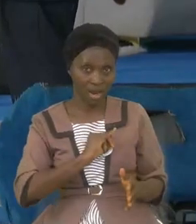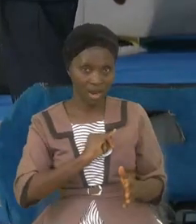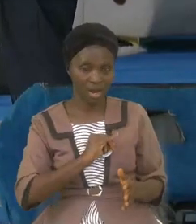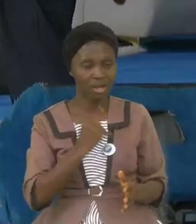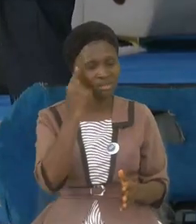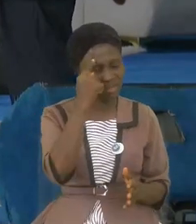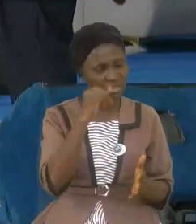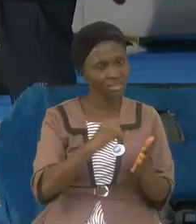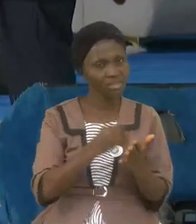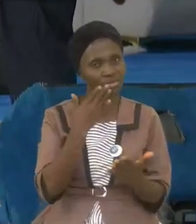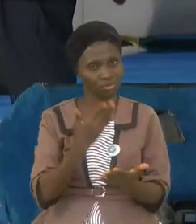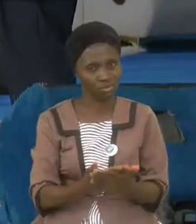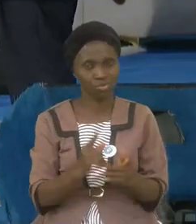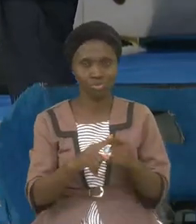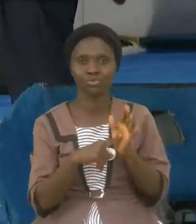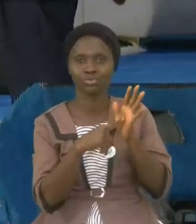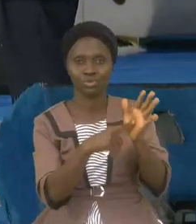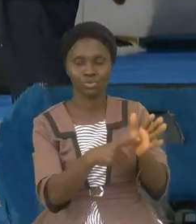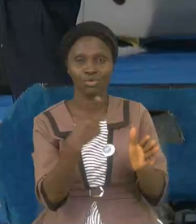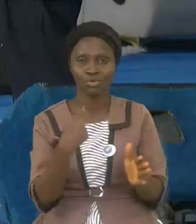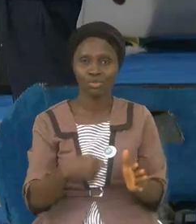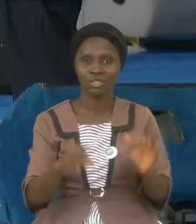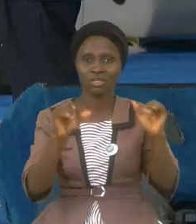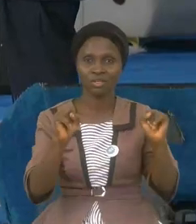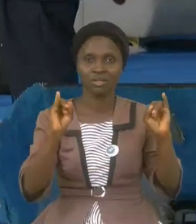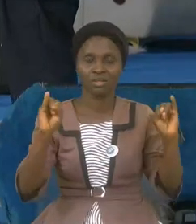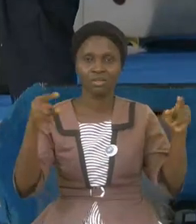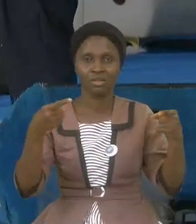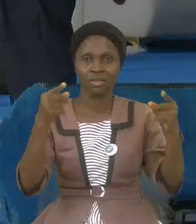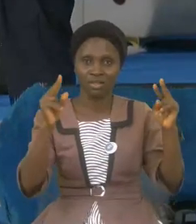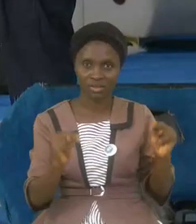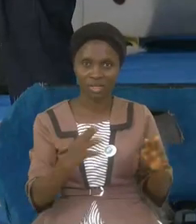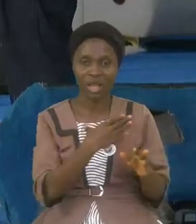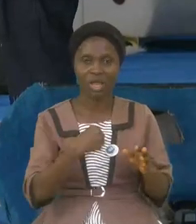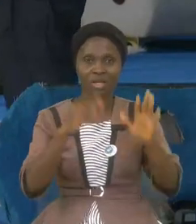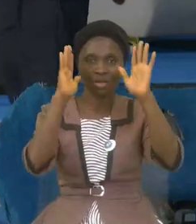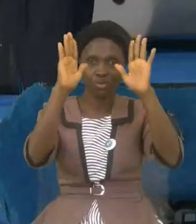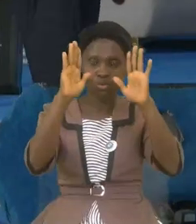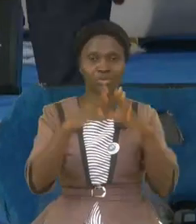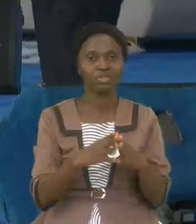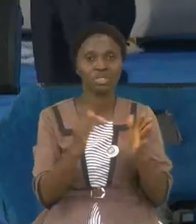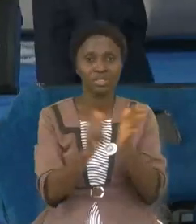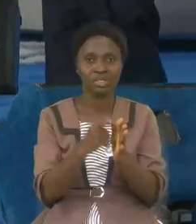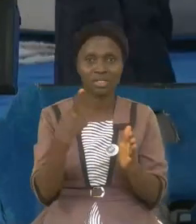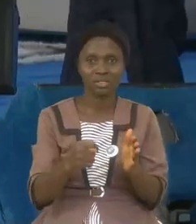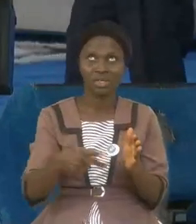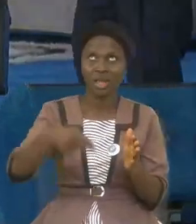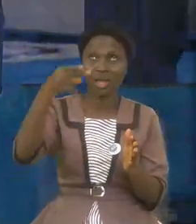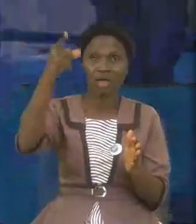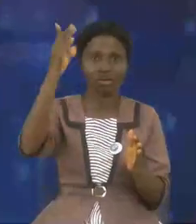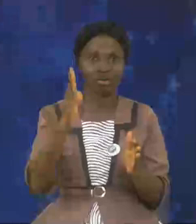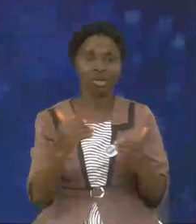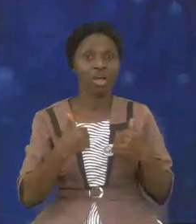abondance. Verset 2. Il m'a semblé bon de faire connaître les